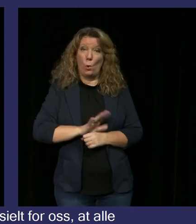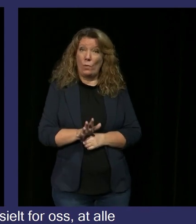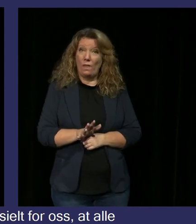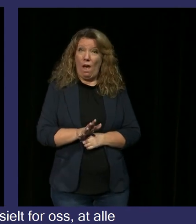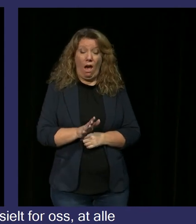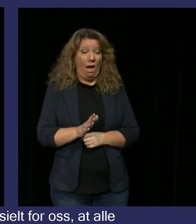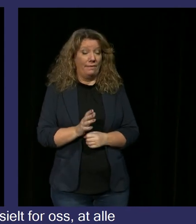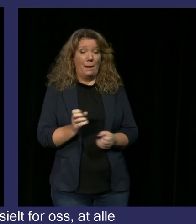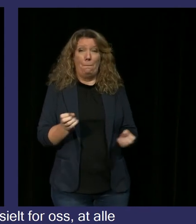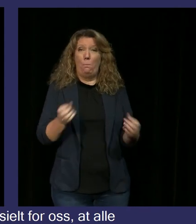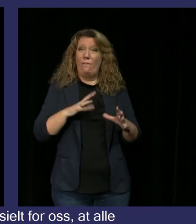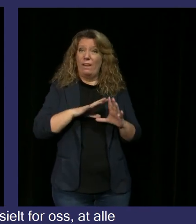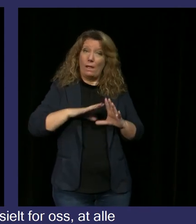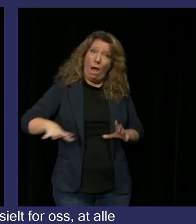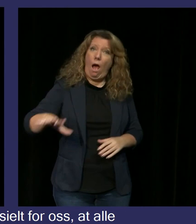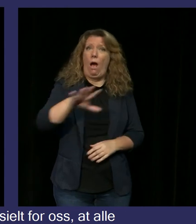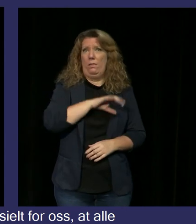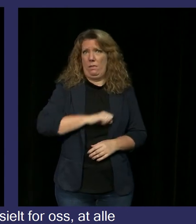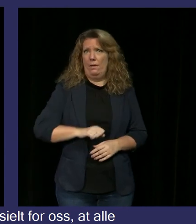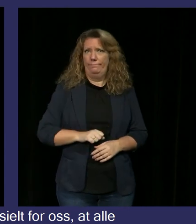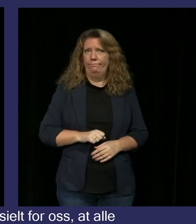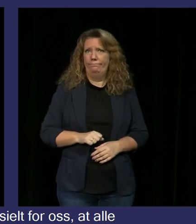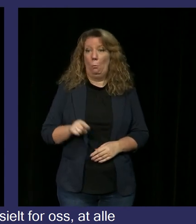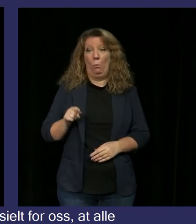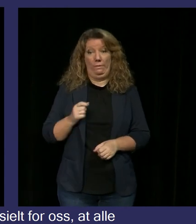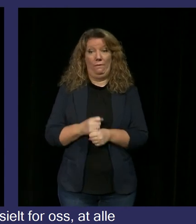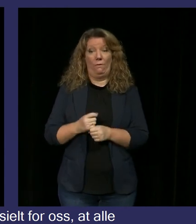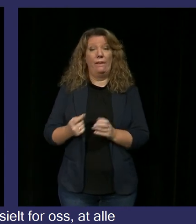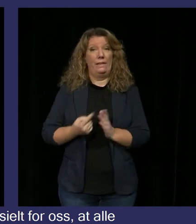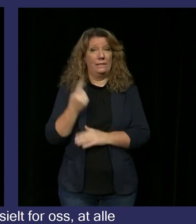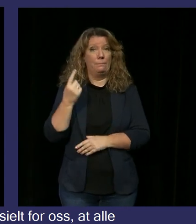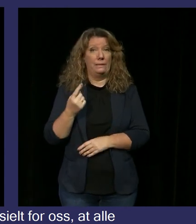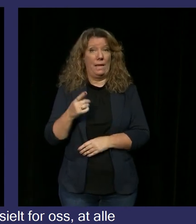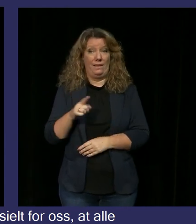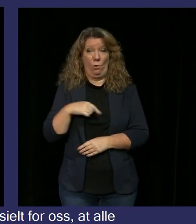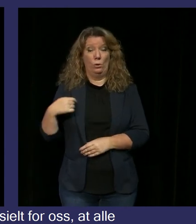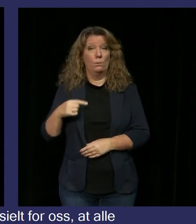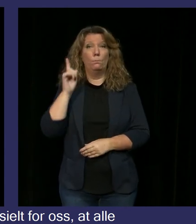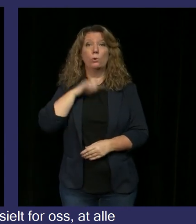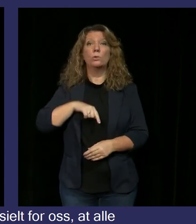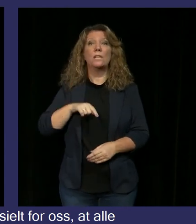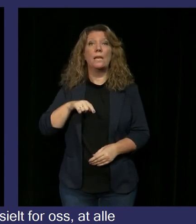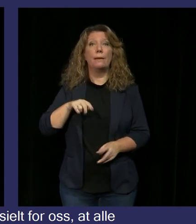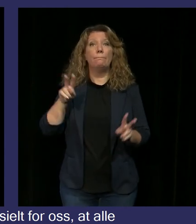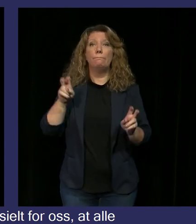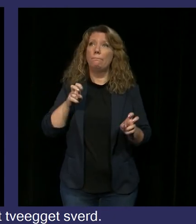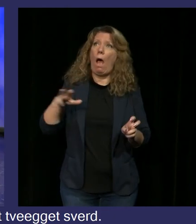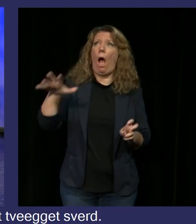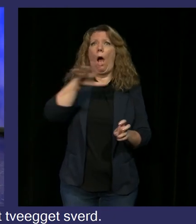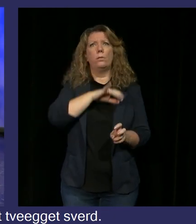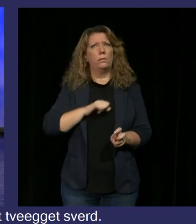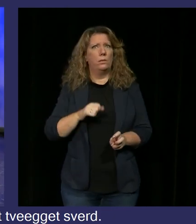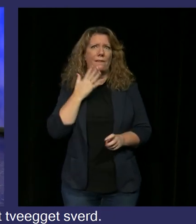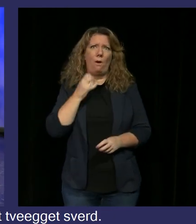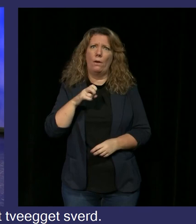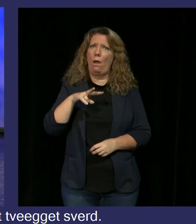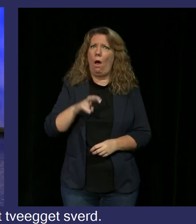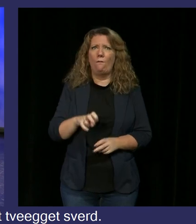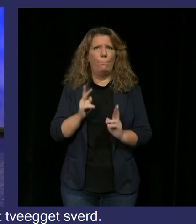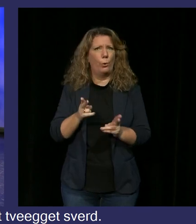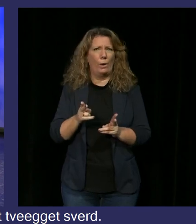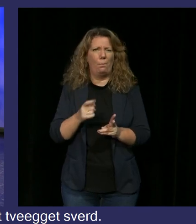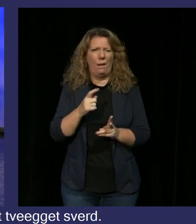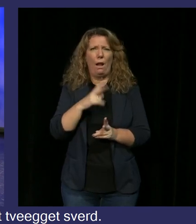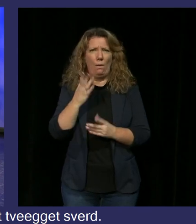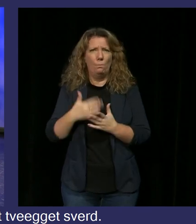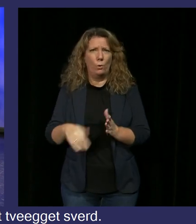Og det var ganske spesielt for oss, at alle var på en måte plutselig NAV-bruker på et eller annet nivå. Du har sagt at dette arbeidet